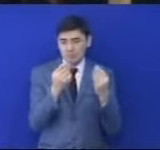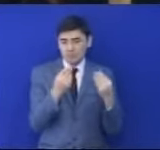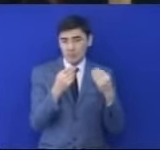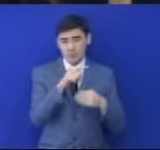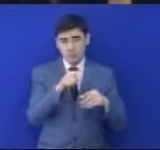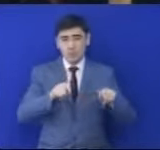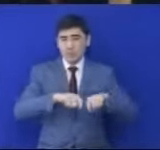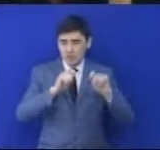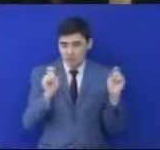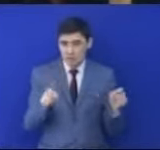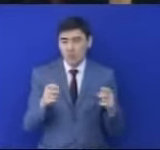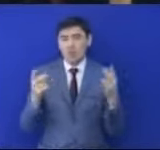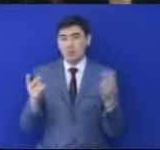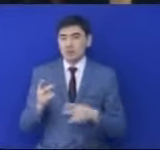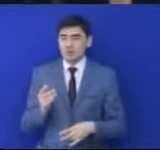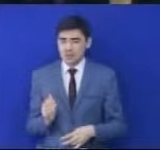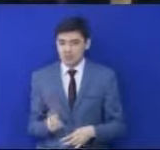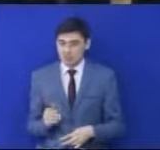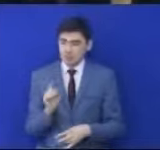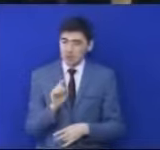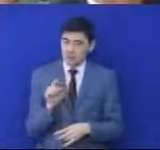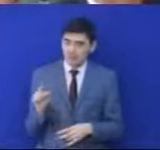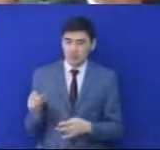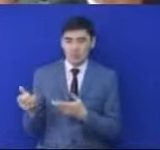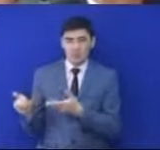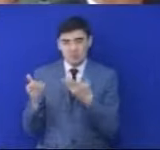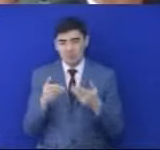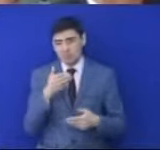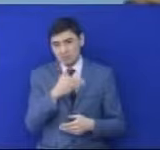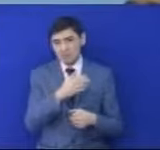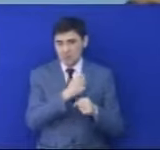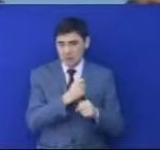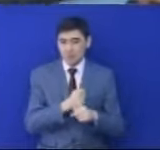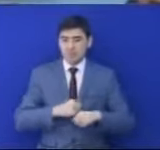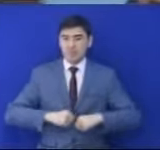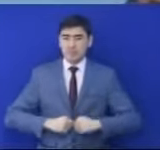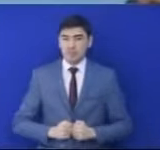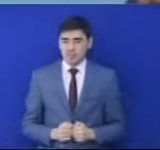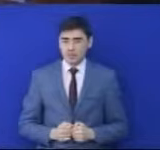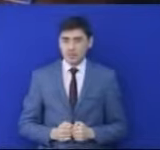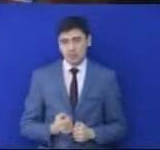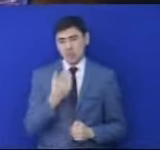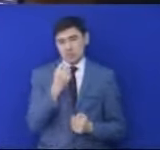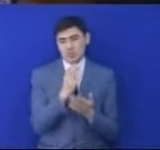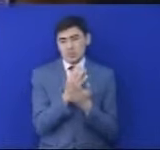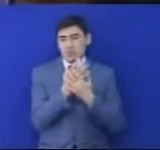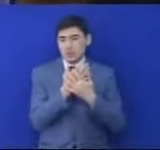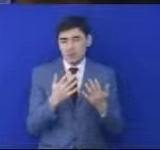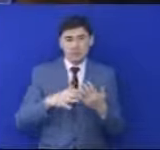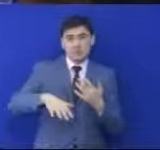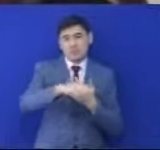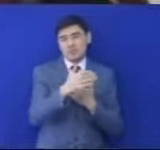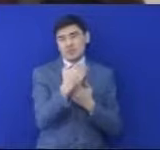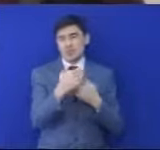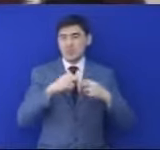орындарын ашу, жеке меншік әріптестік дамыту басты бағытымыз. Округте күрмеуі шешілмеген мәселелер де бар. Тұрғындарды